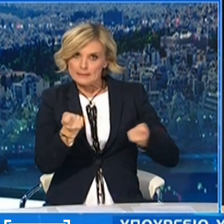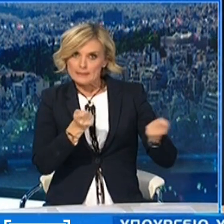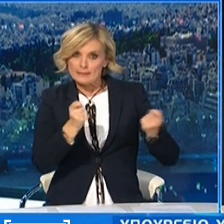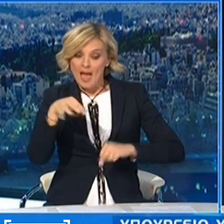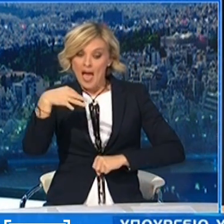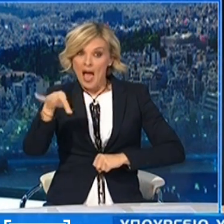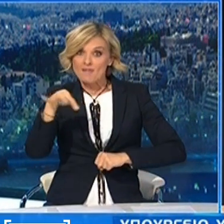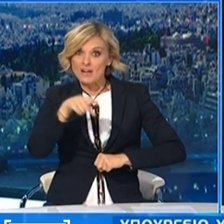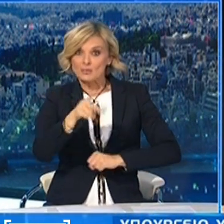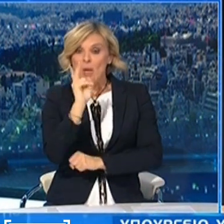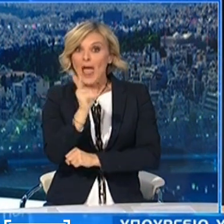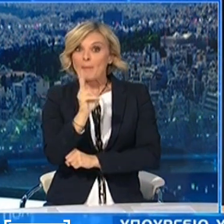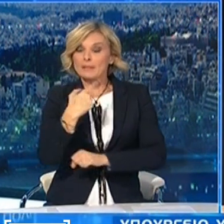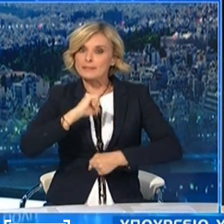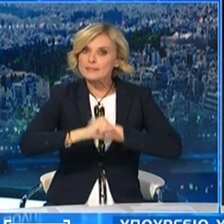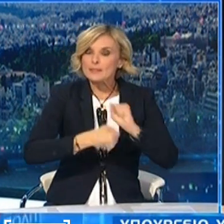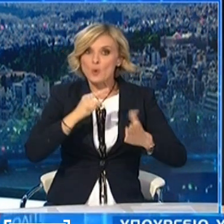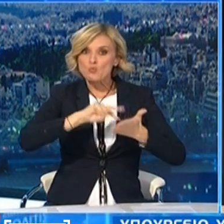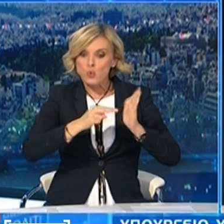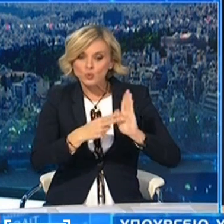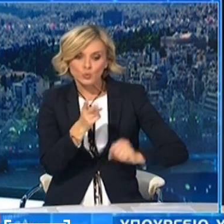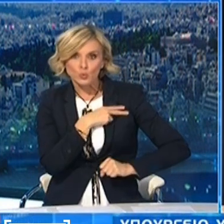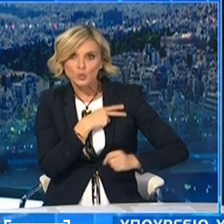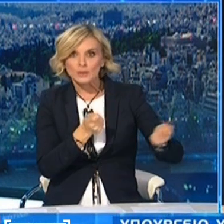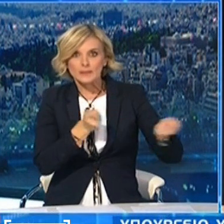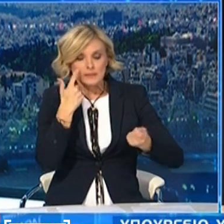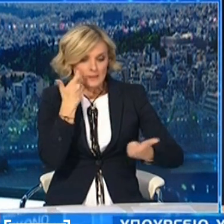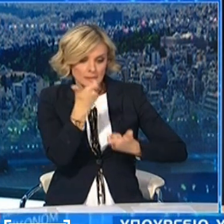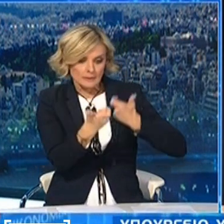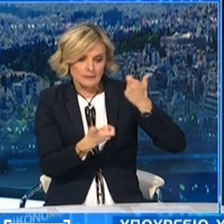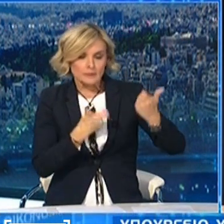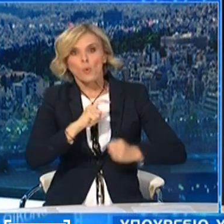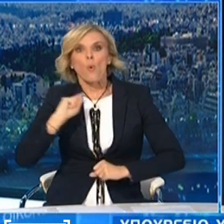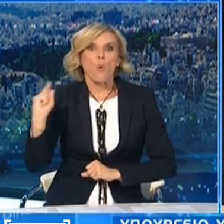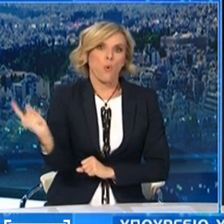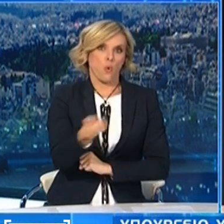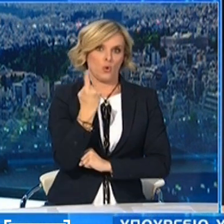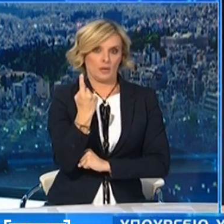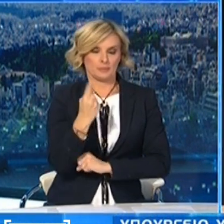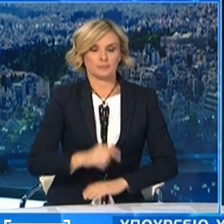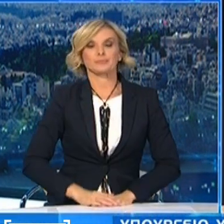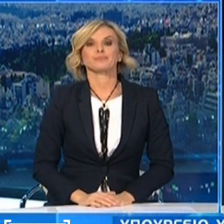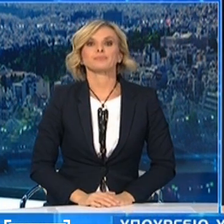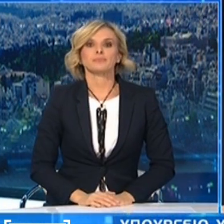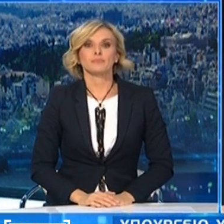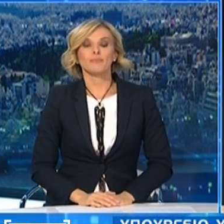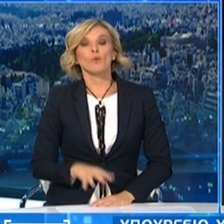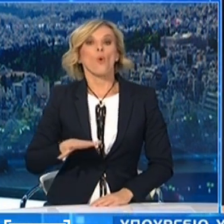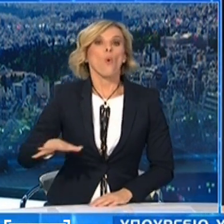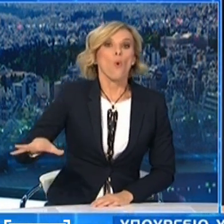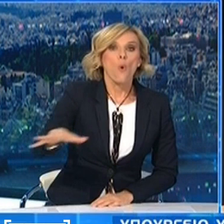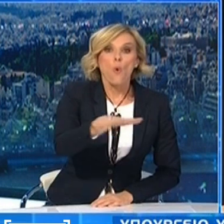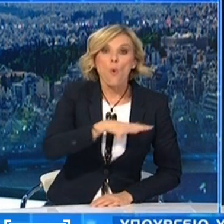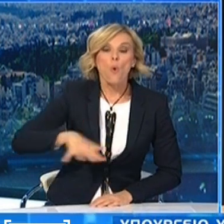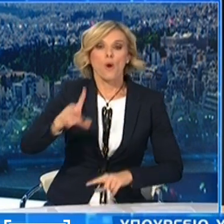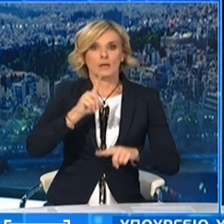άρα ακόμα επικίνδυνη και απαιτείται ιδιαίτερη προσοχή και επαγρύπνηση από όλους μας. Σε κάθε περίπτωση, σε όλη τη χώρα και με έμφαση στις